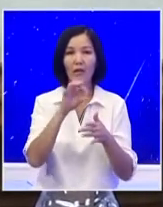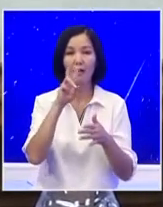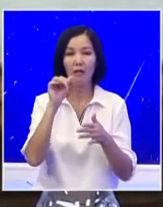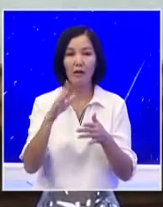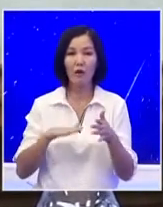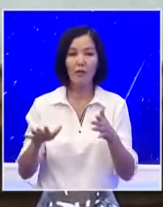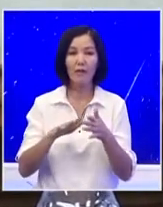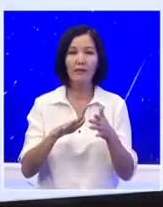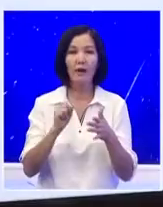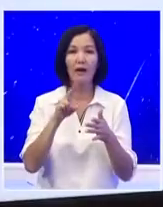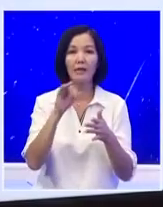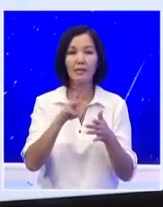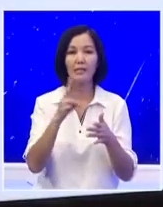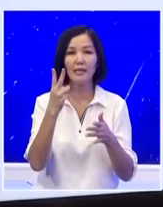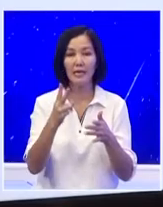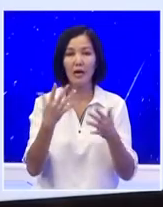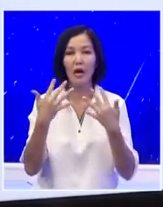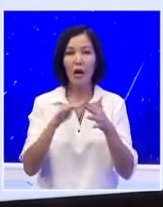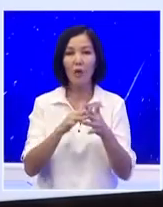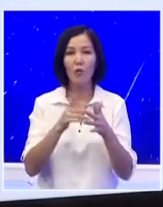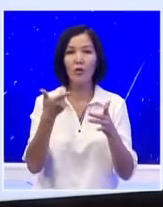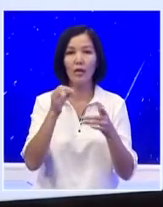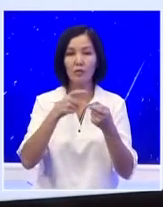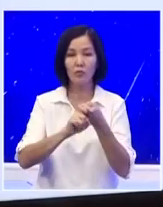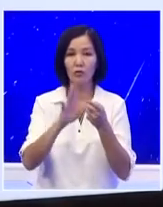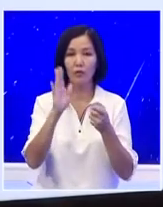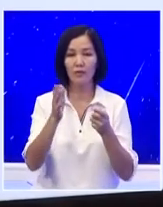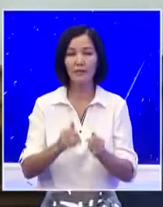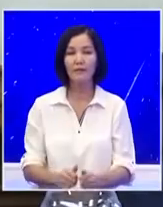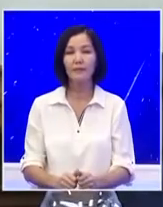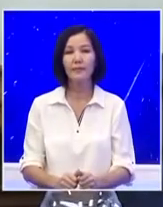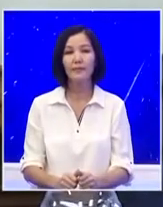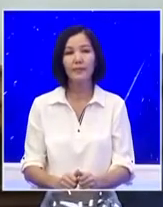ауданындағы Ақтас, Ақтала елді мекендеріне көгілдір отын жеткізіледі.